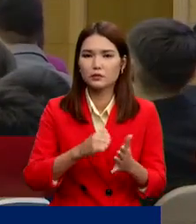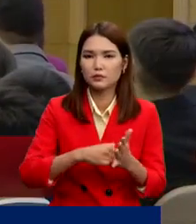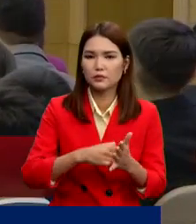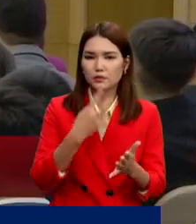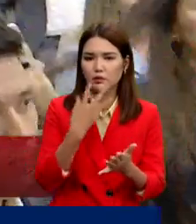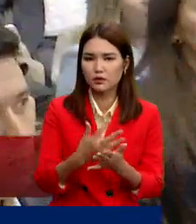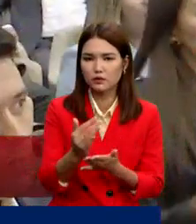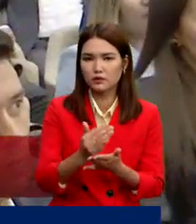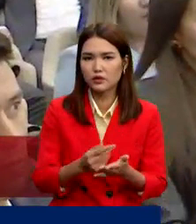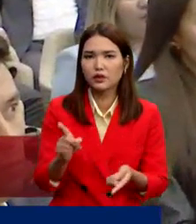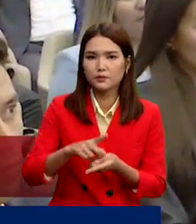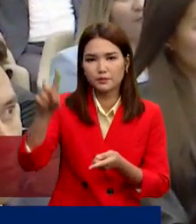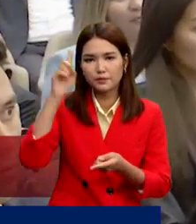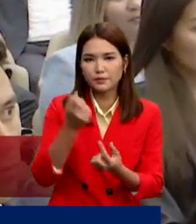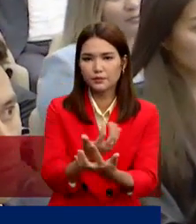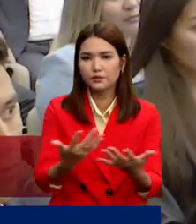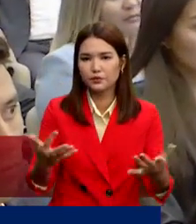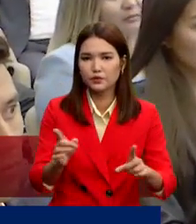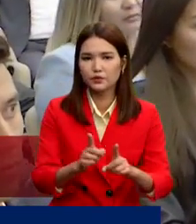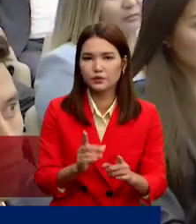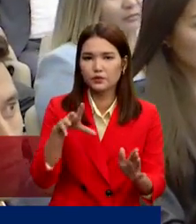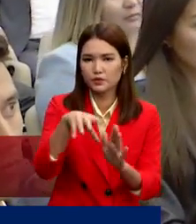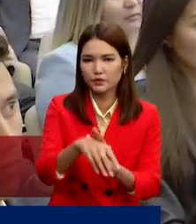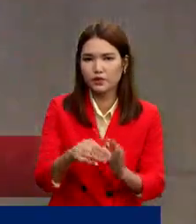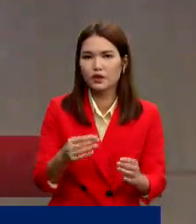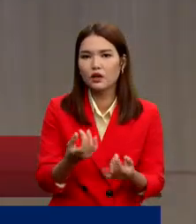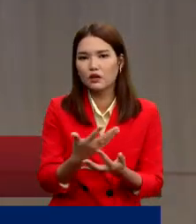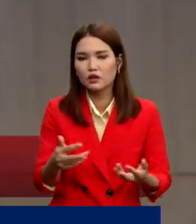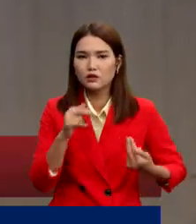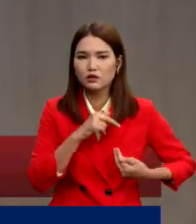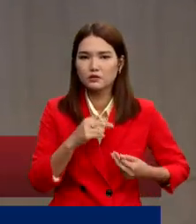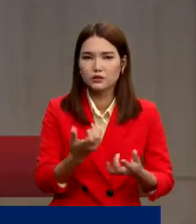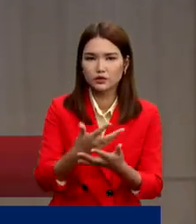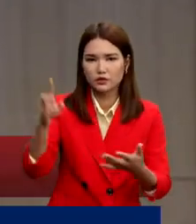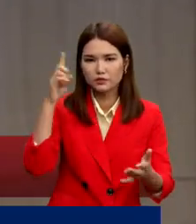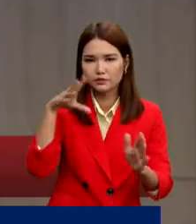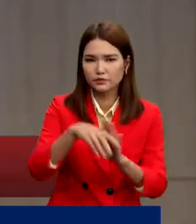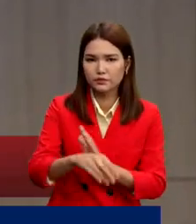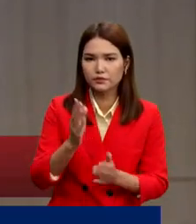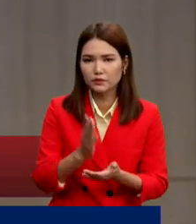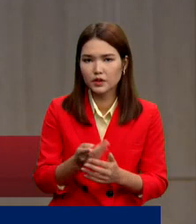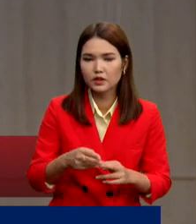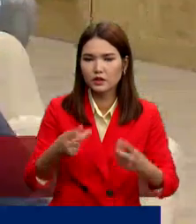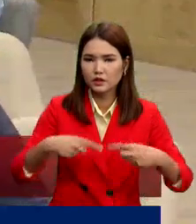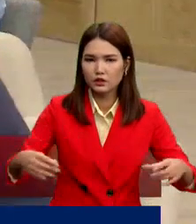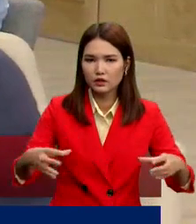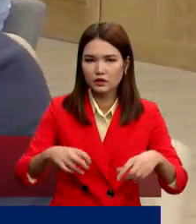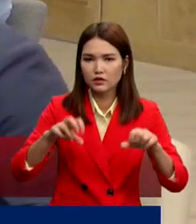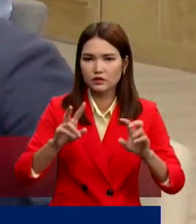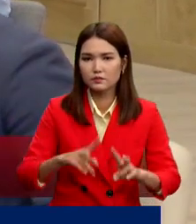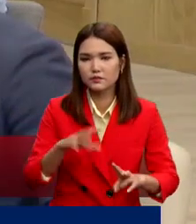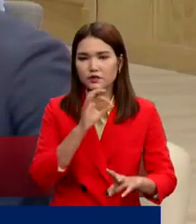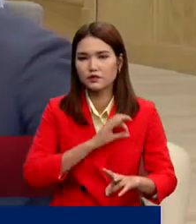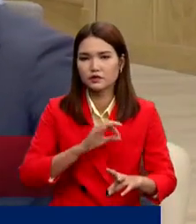40-та, мемлекеттік қызметте кемі 5 жыл жұмыс тәжірибесі және мемлекеттік тілде сайрауы тиіс. Алдын ала есеп бойынша әр кандидатқа үгіт-насихат